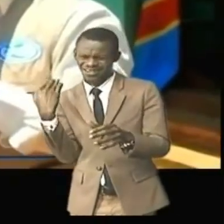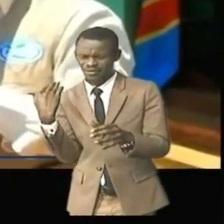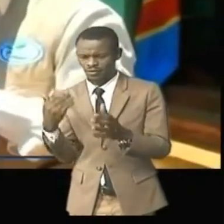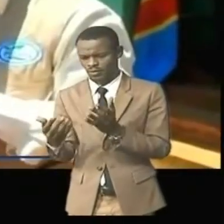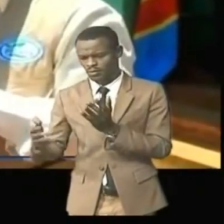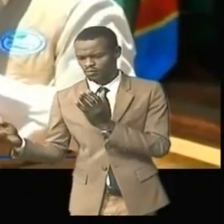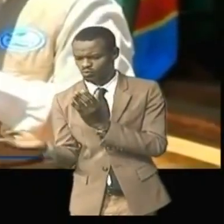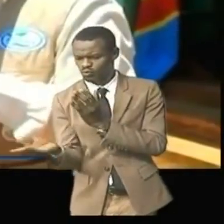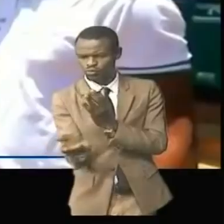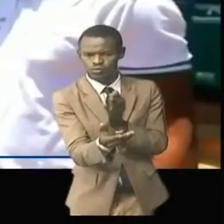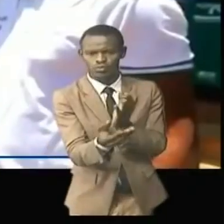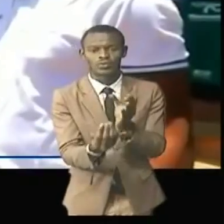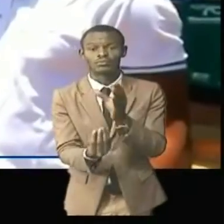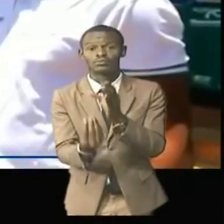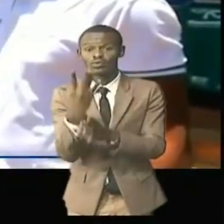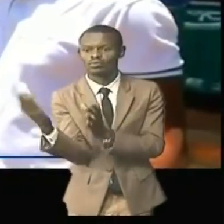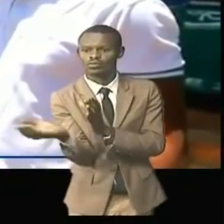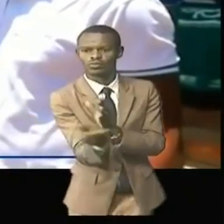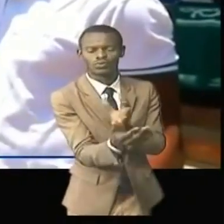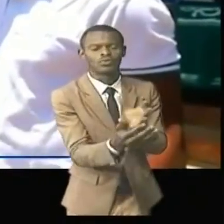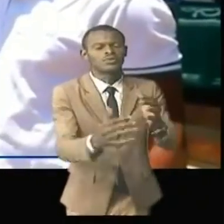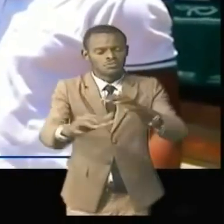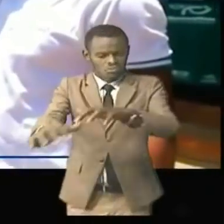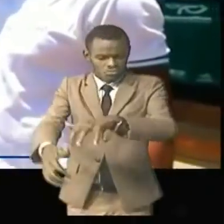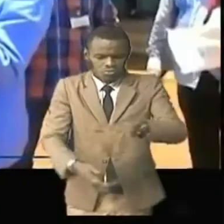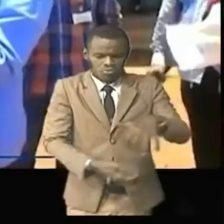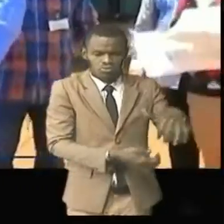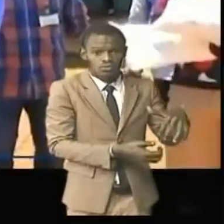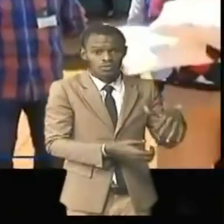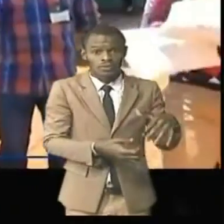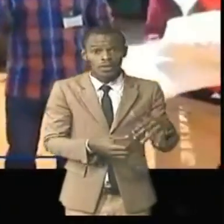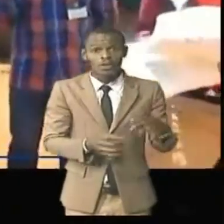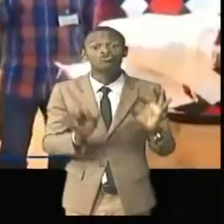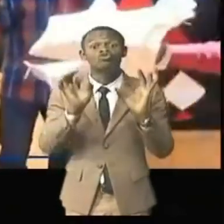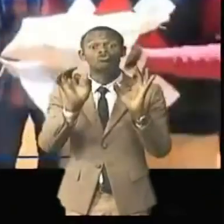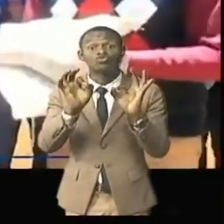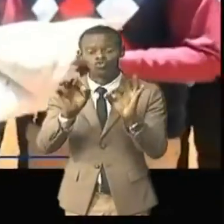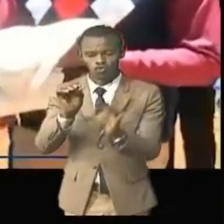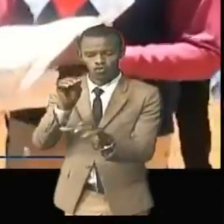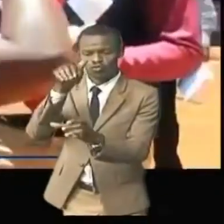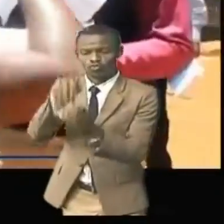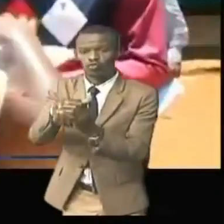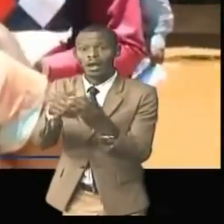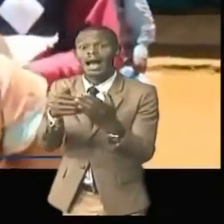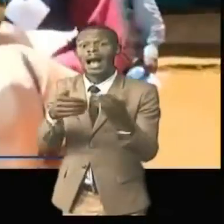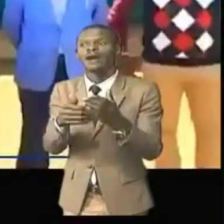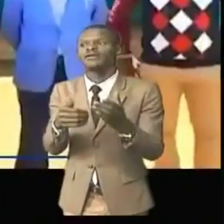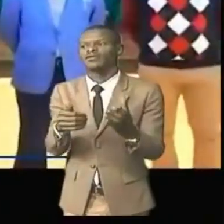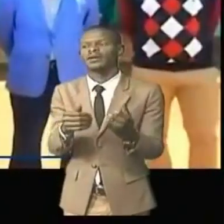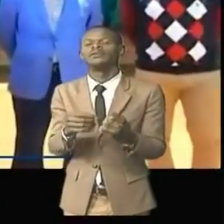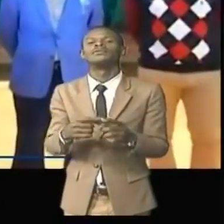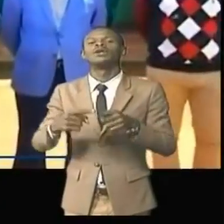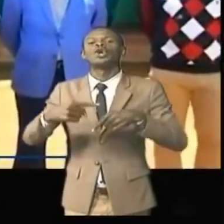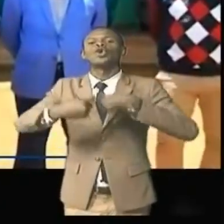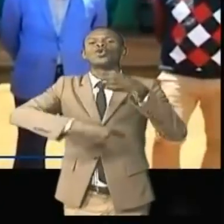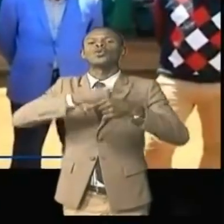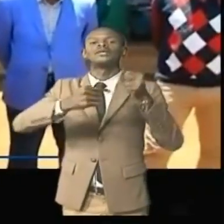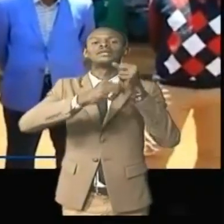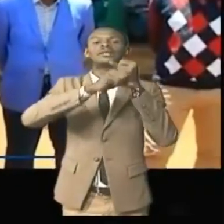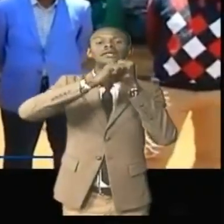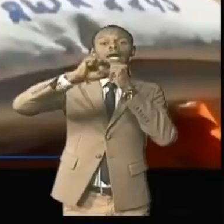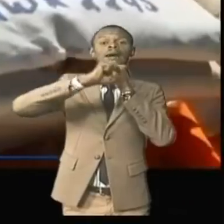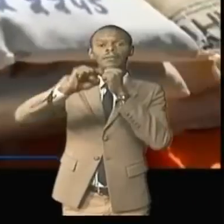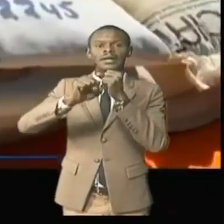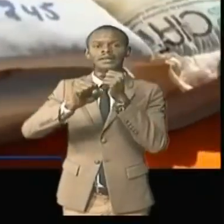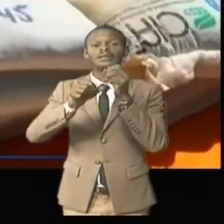Plus a organisé ce vendredi 4 mars à Chirunga dans le territoire de Kabare une journée de campagne de semences biofortifiées. Un lot de 6